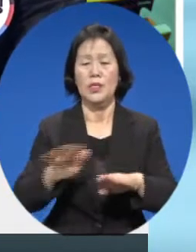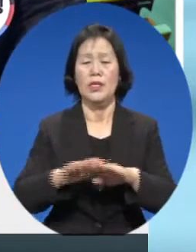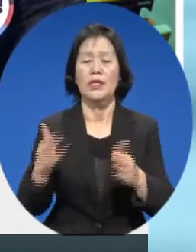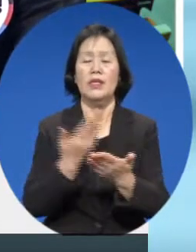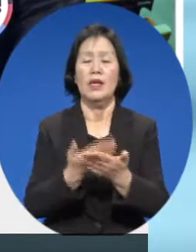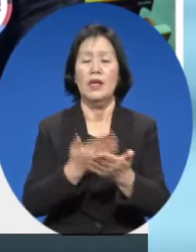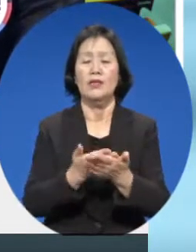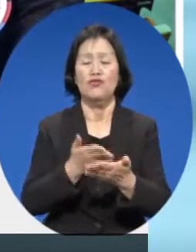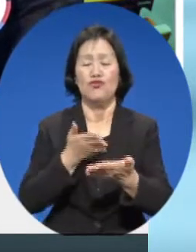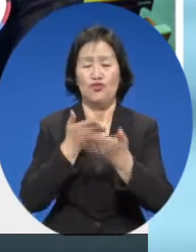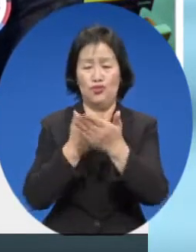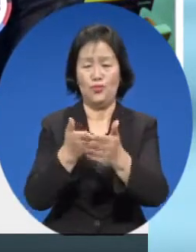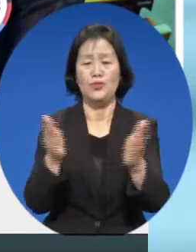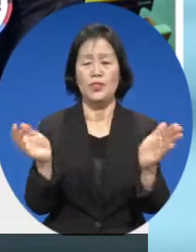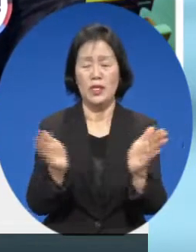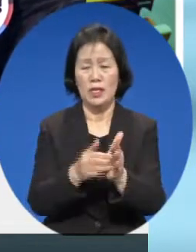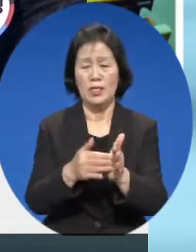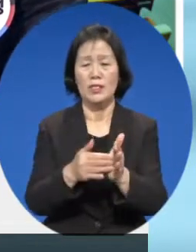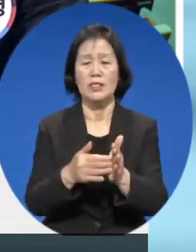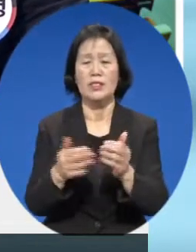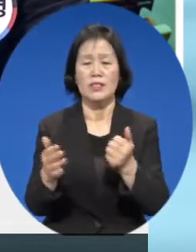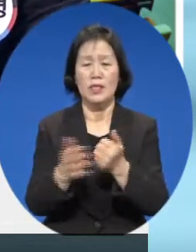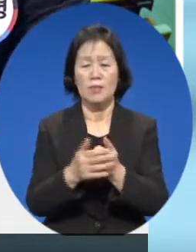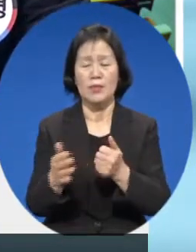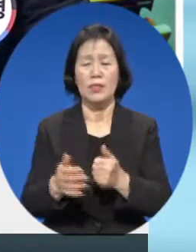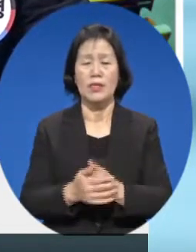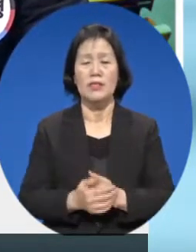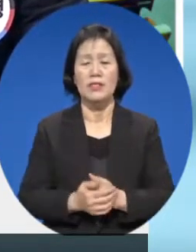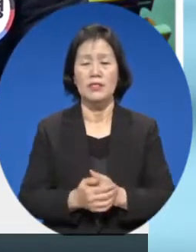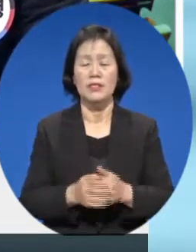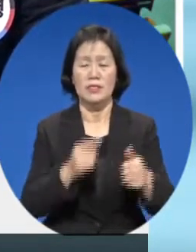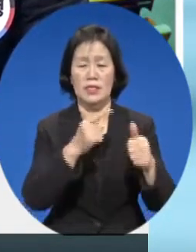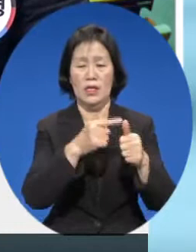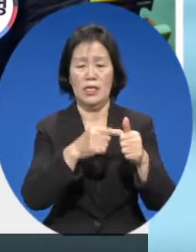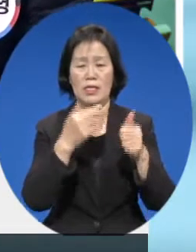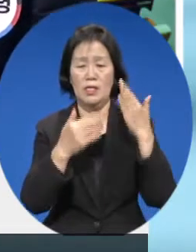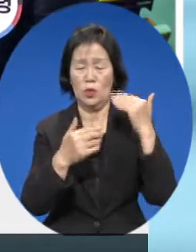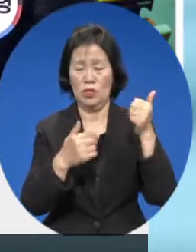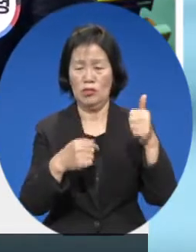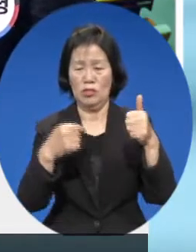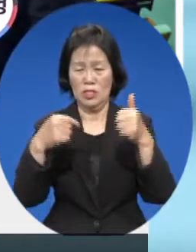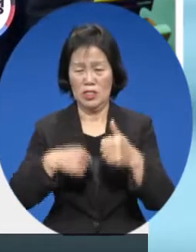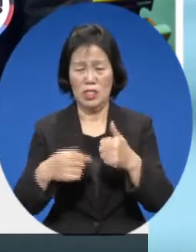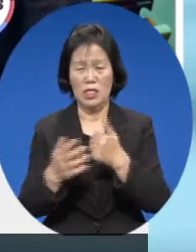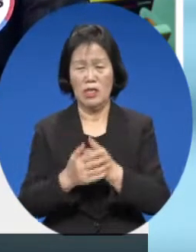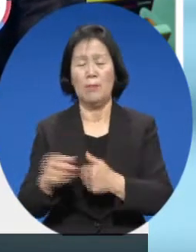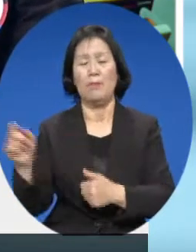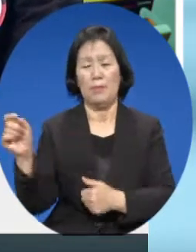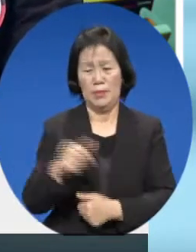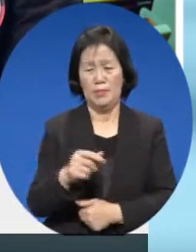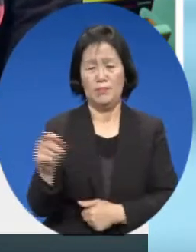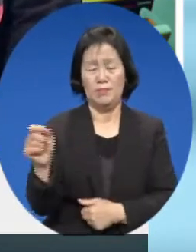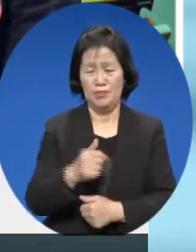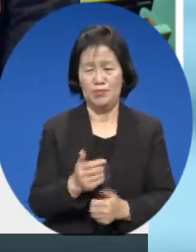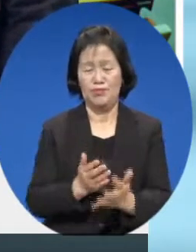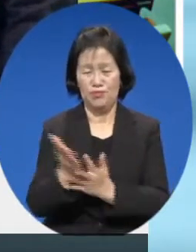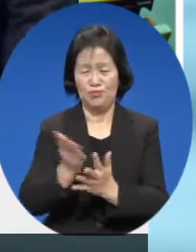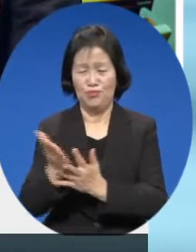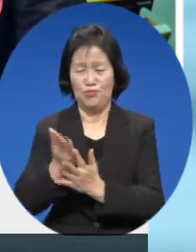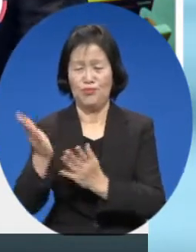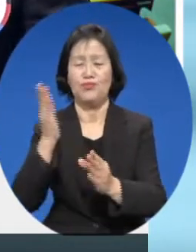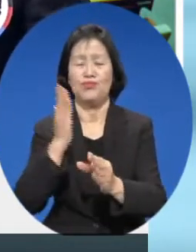구체적인 주문을 했고 그렇게 하자 이른바 vip 지상 이냐 아니냐 하듯이 정말 일사천리로 지금 다 철을 했는 것